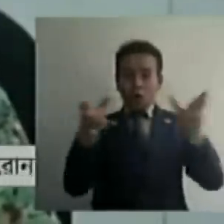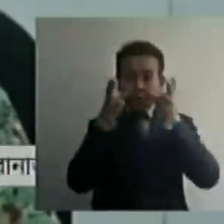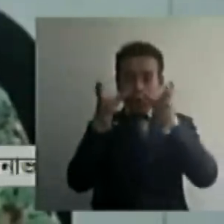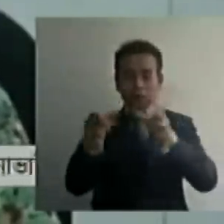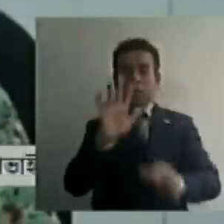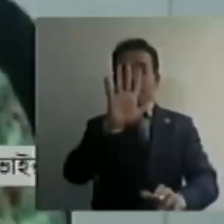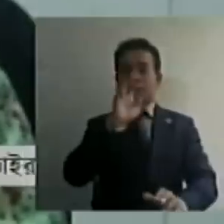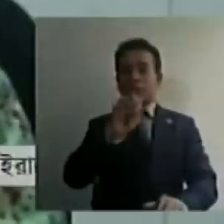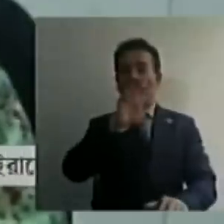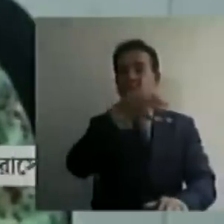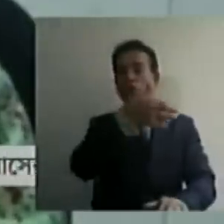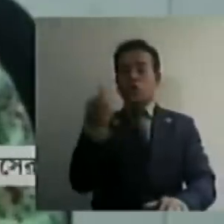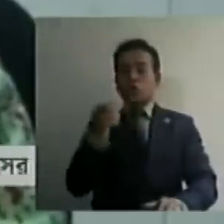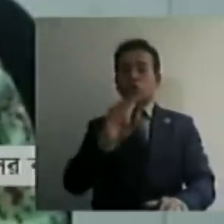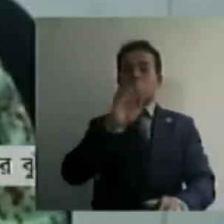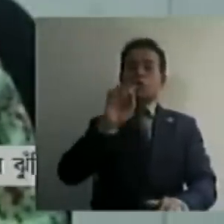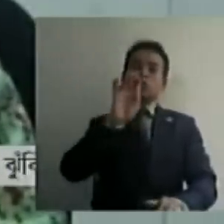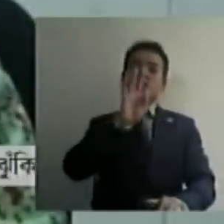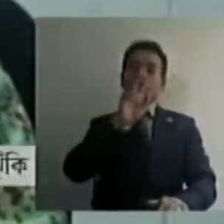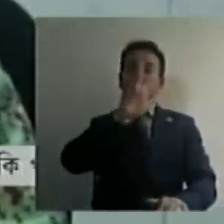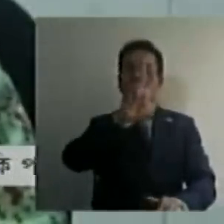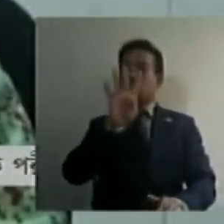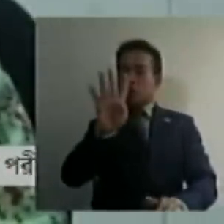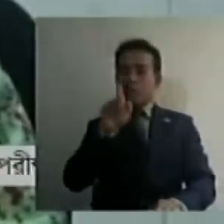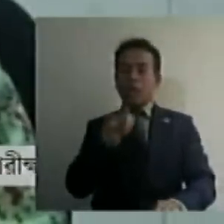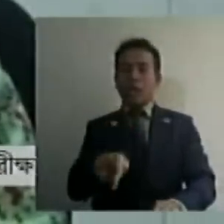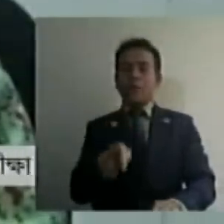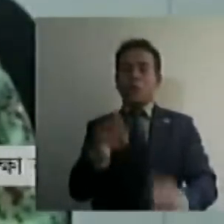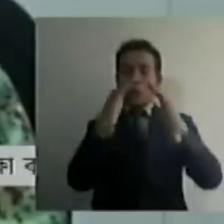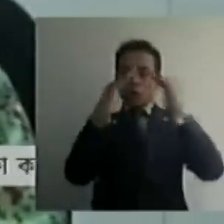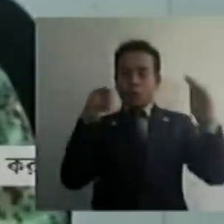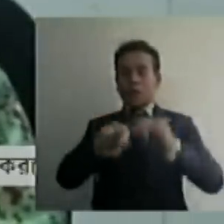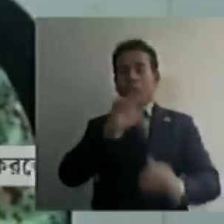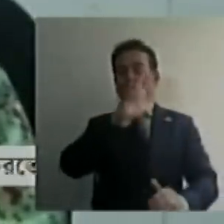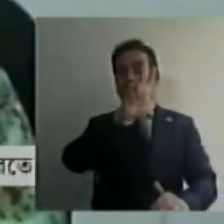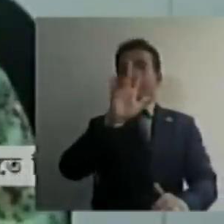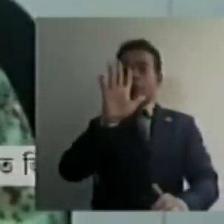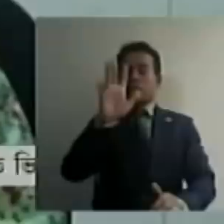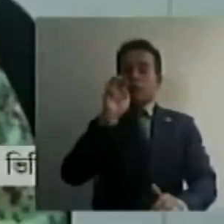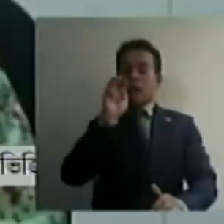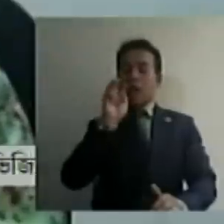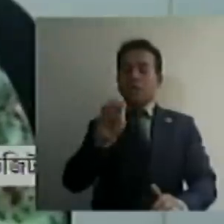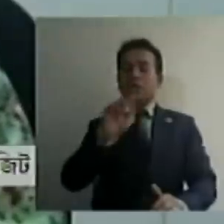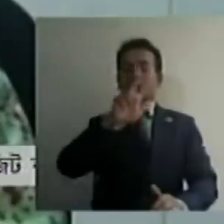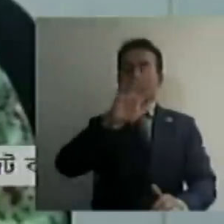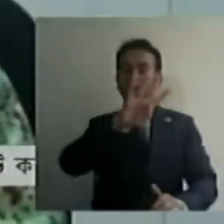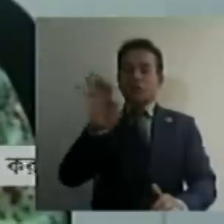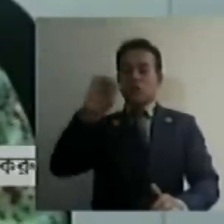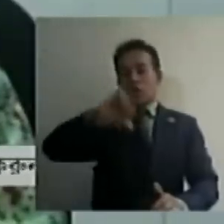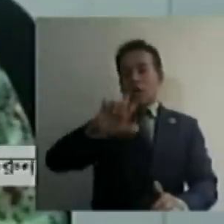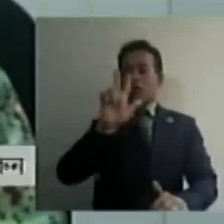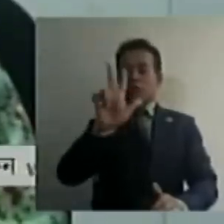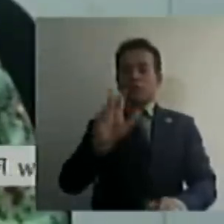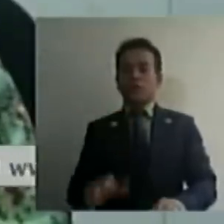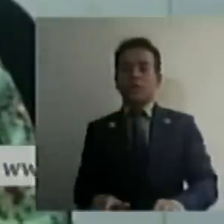হোম কোয়ারেন্টাইনে আছেন 85,498 জন। প্রাতিষ্ঠানিক কোয়ারেন্টাইনে আছে গত ২৪